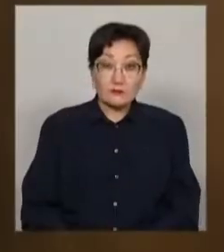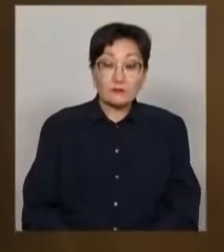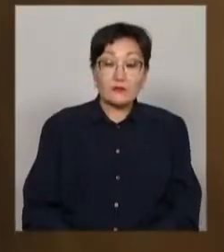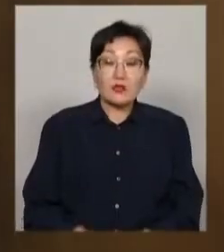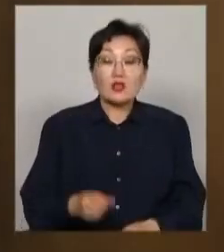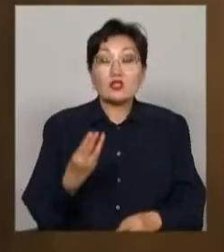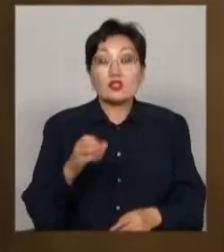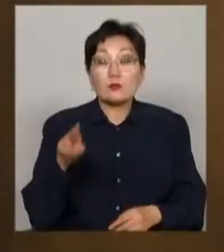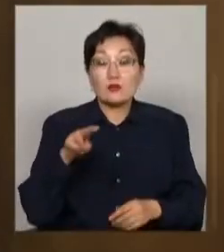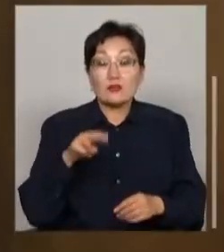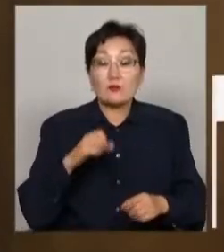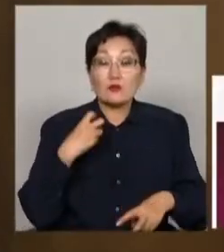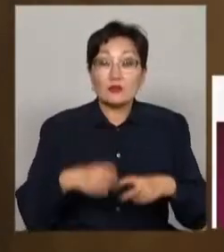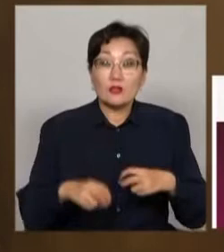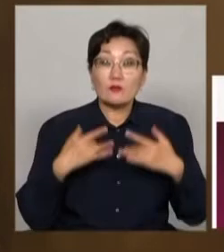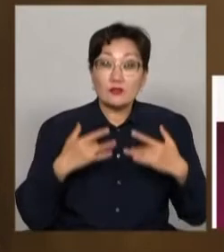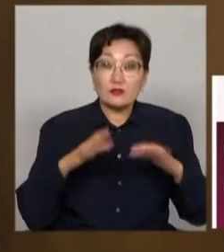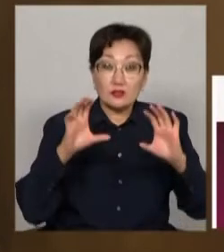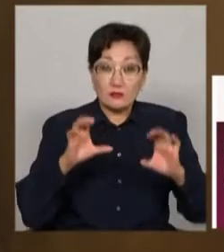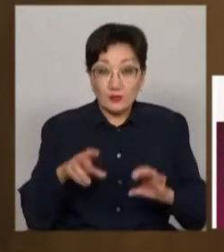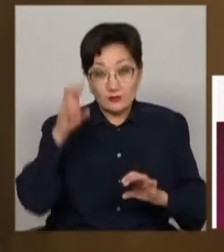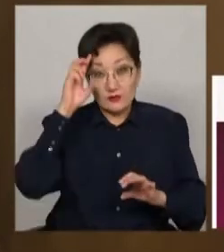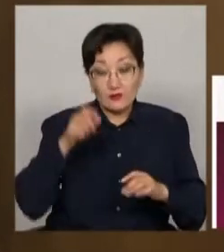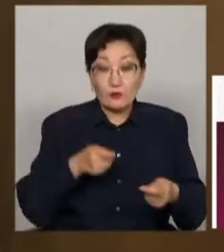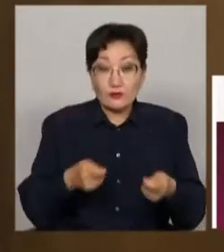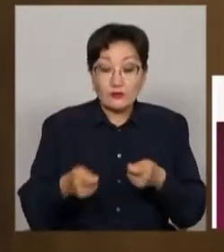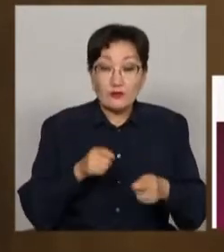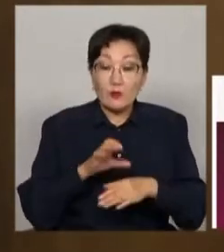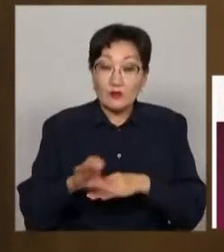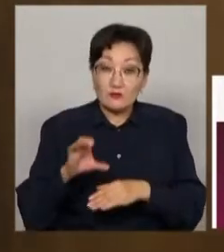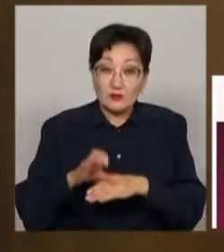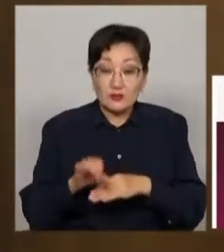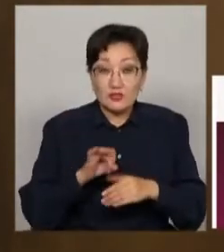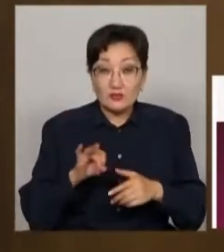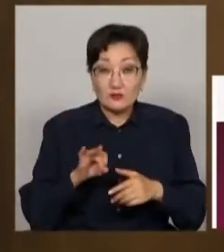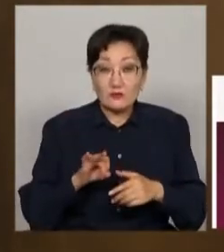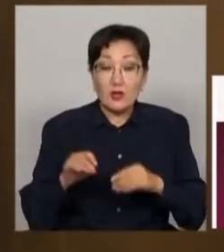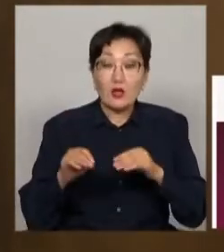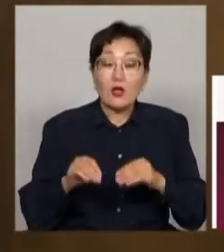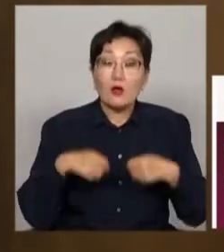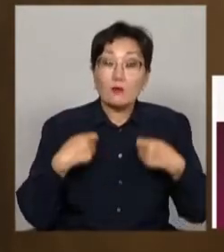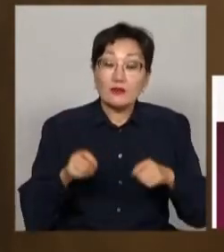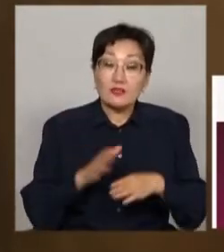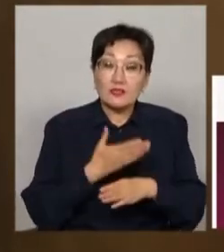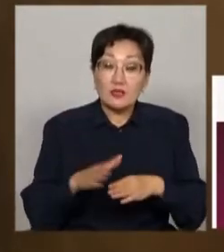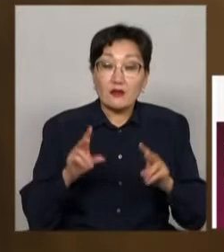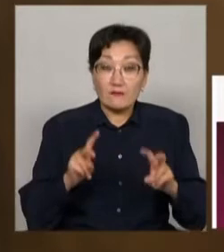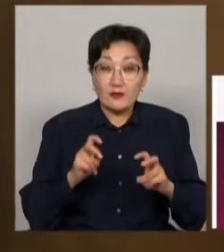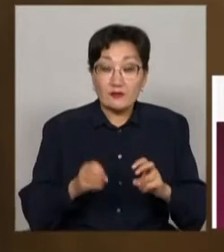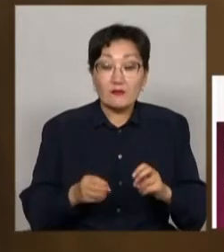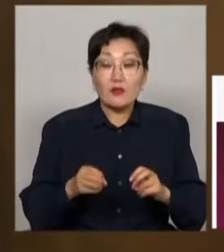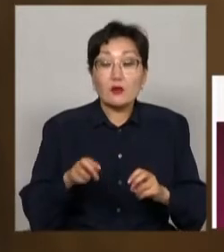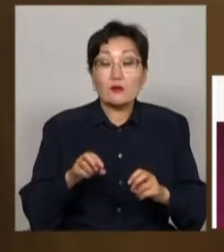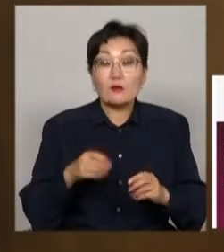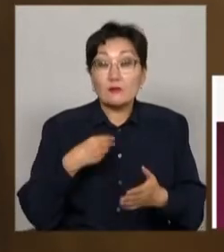Гражданин Шмидт нарушил требования закона о государственном регулировании производства и оборота отдельных видов нефтепродуктов, то